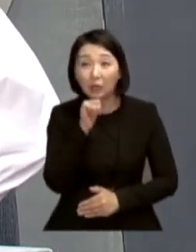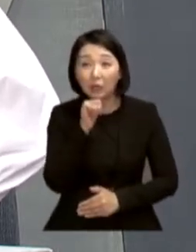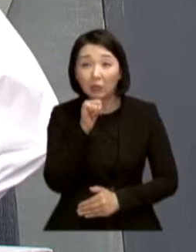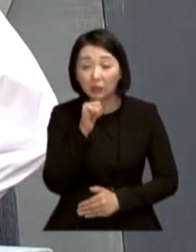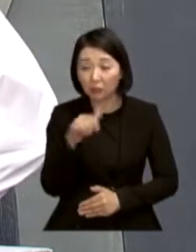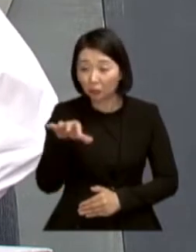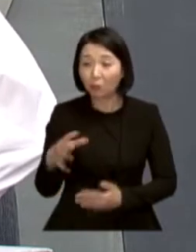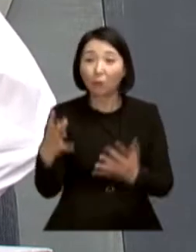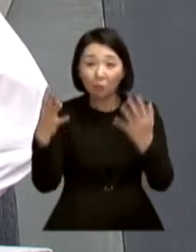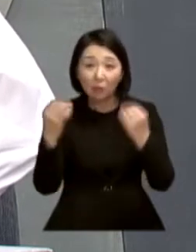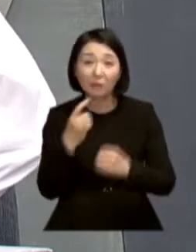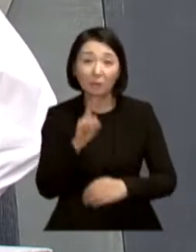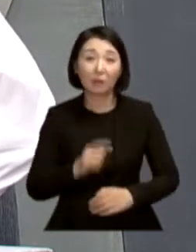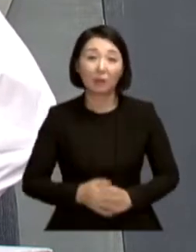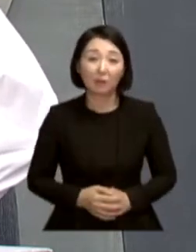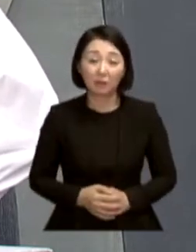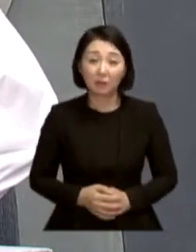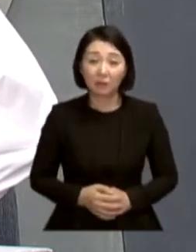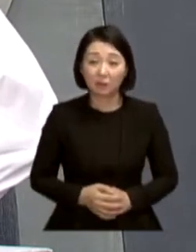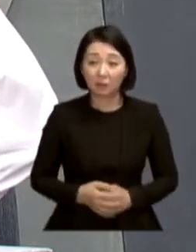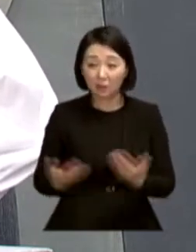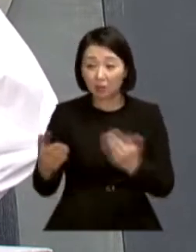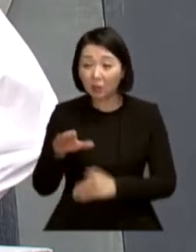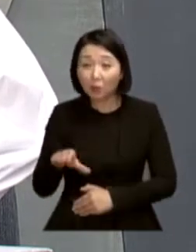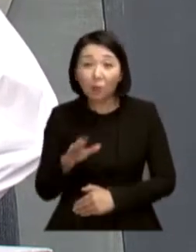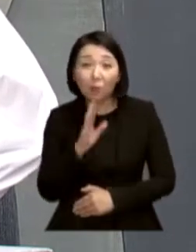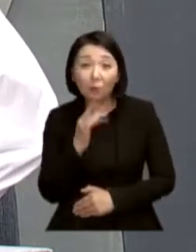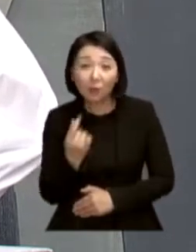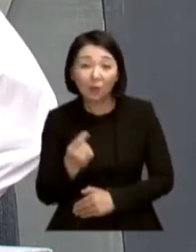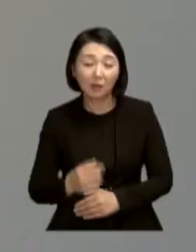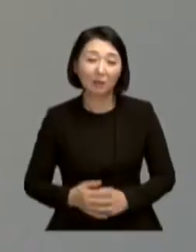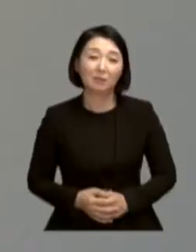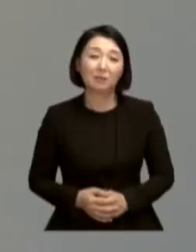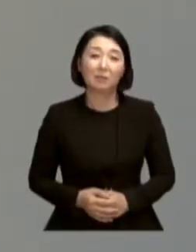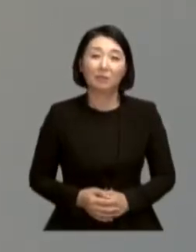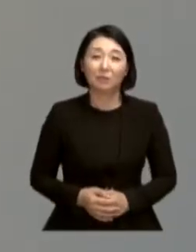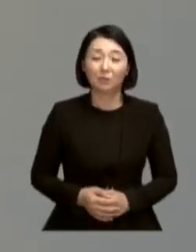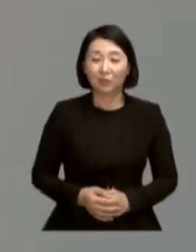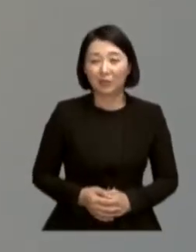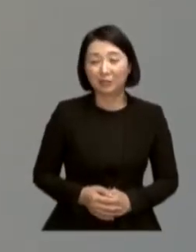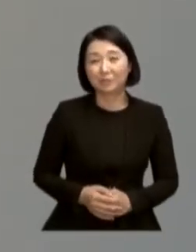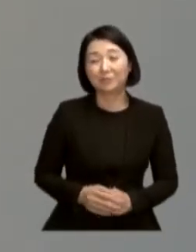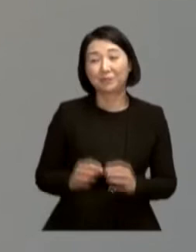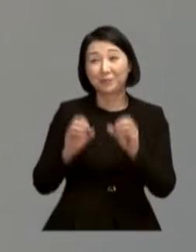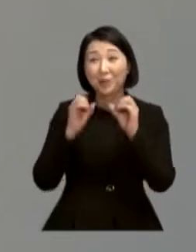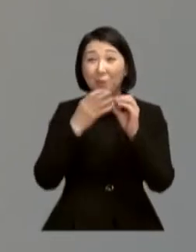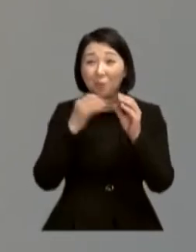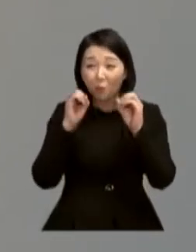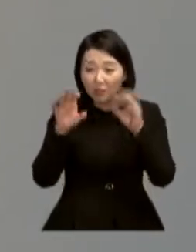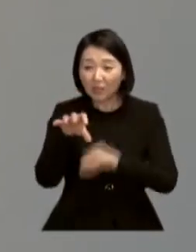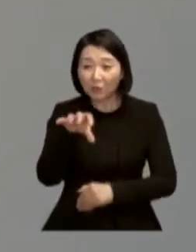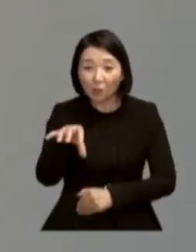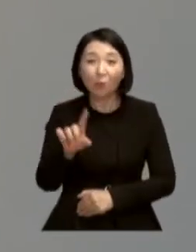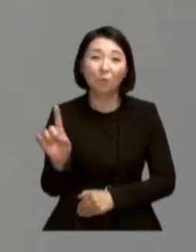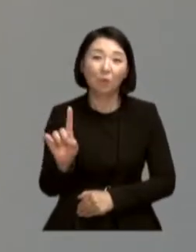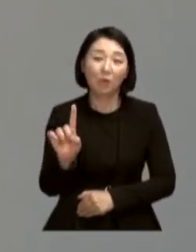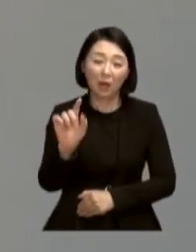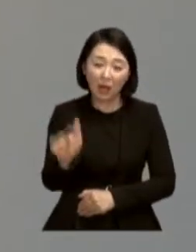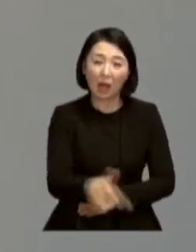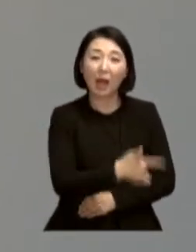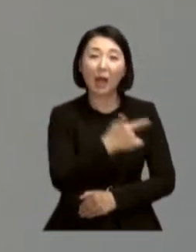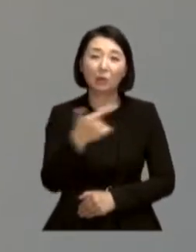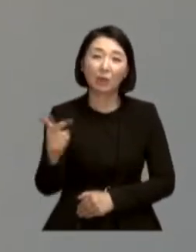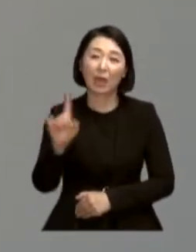네. 지금 사역하시는 지역도 그런 지역이죠? 네, 맞습니다. 네. 저희가 사역하는 지역은 네.